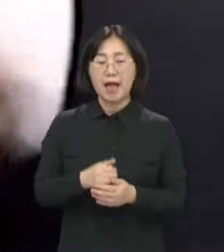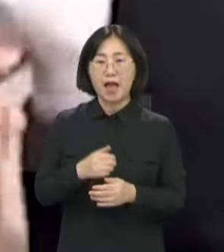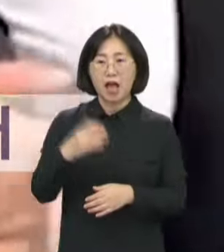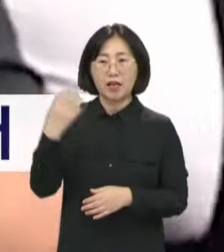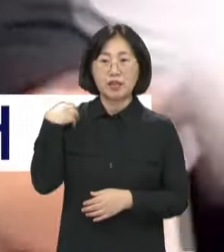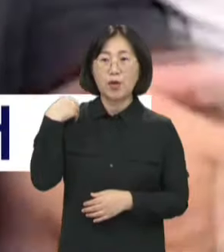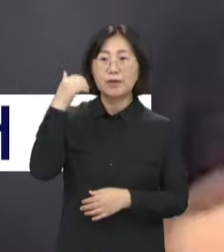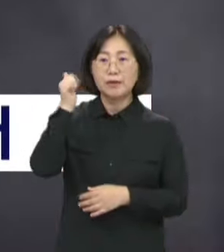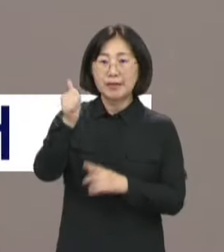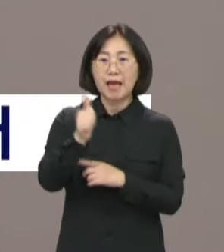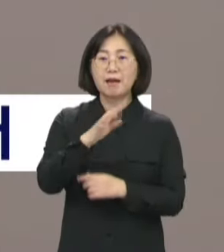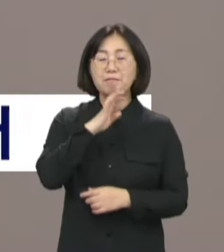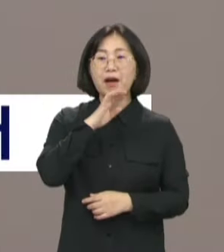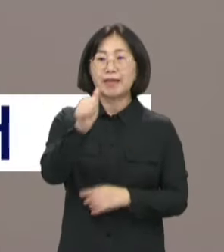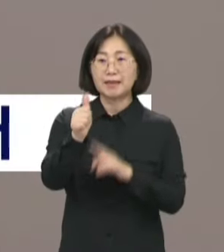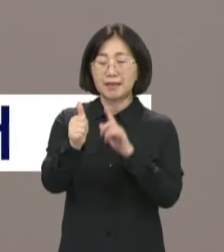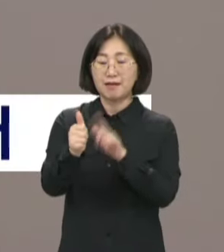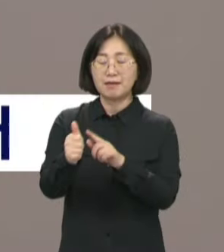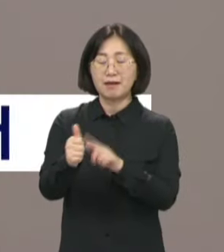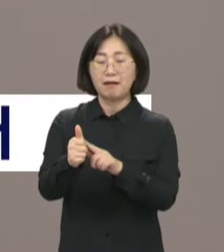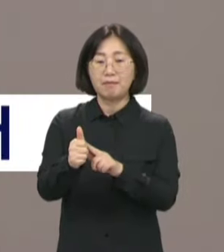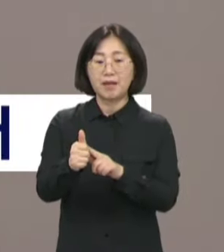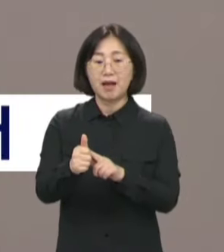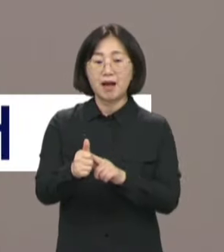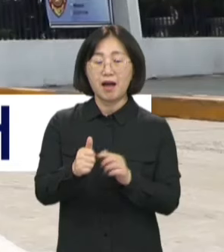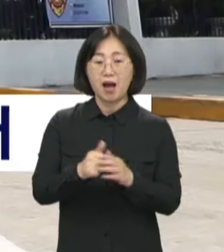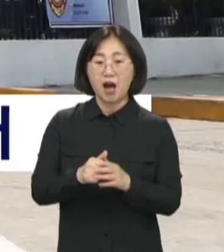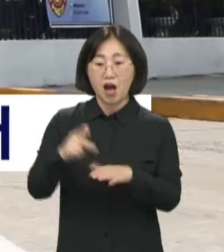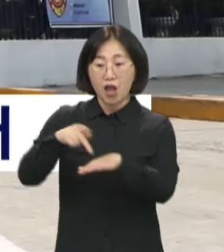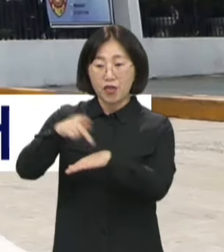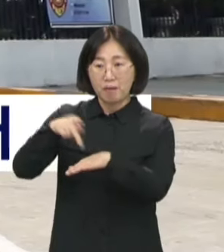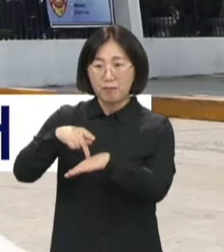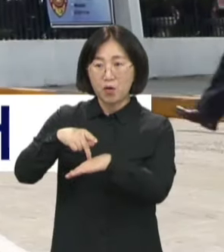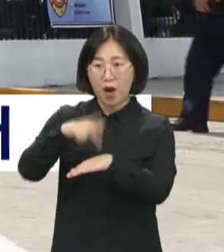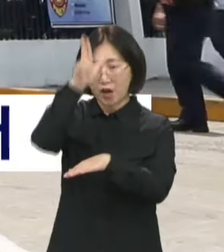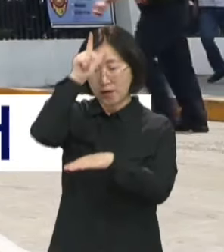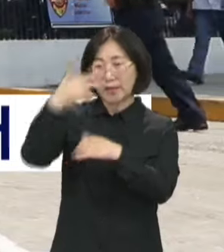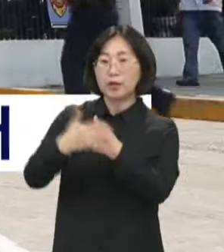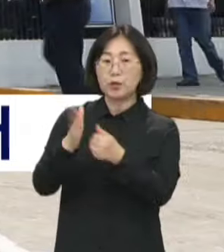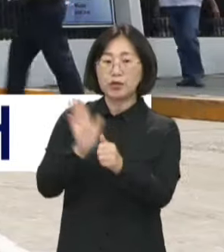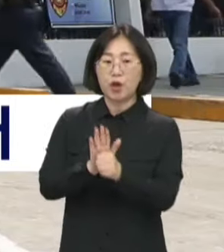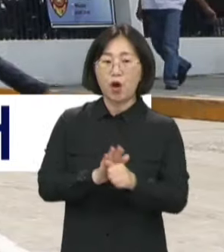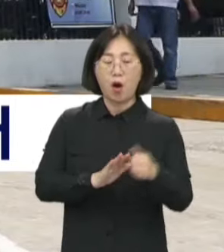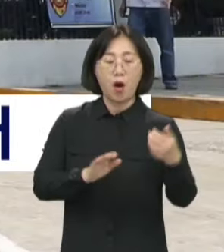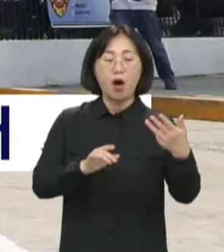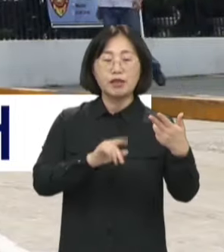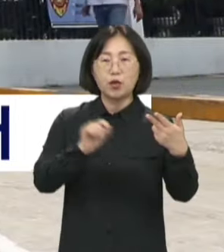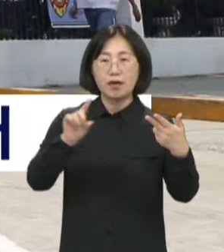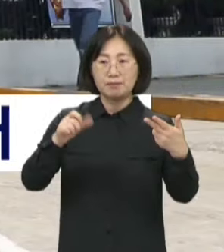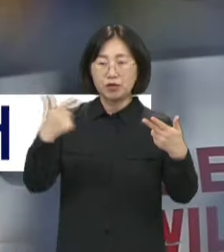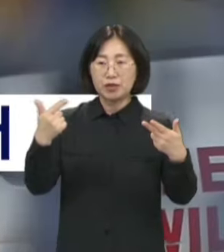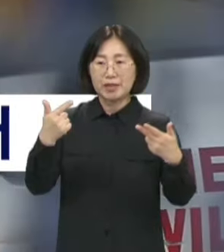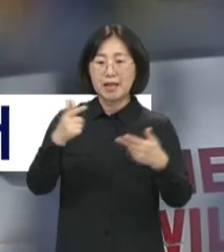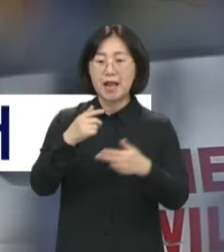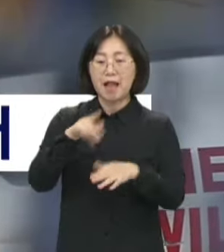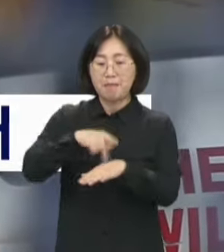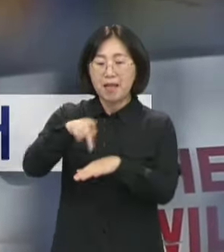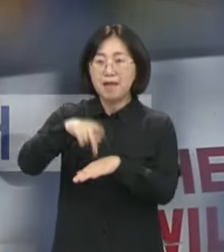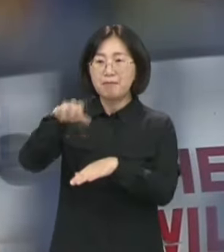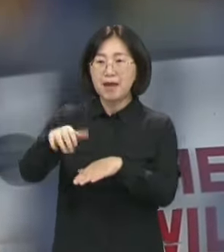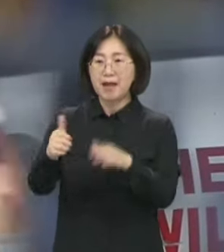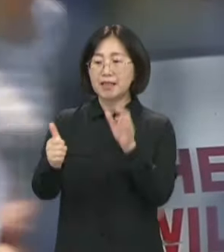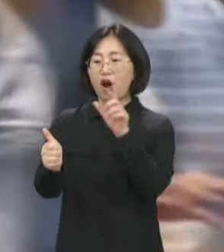총책 45살 A씨입니다. 현지 당국과의 인터폴 공조로 지난달 16일 필리핀 마닐라에서 검거,